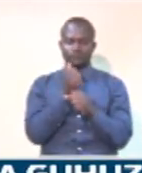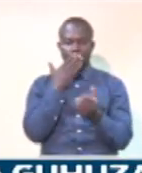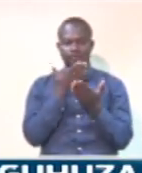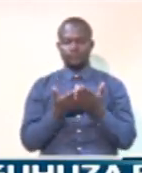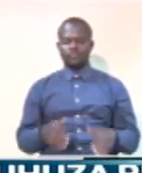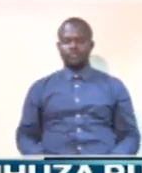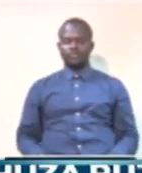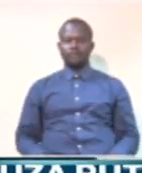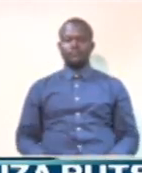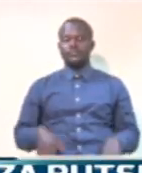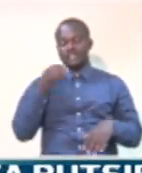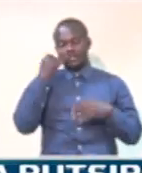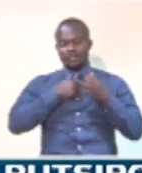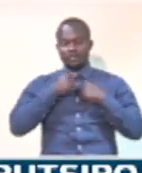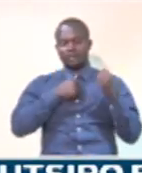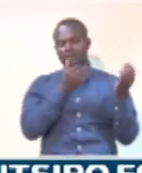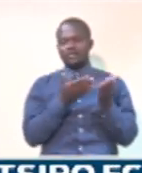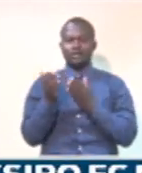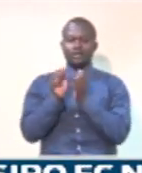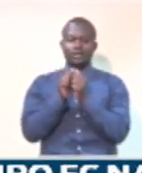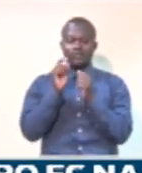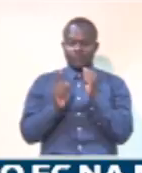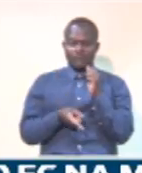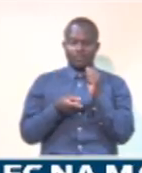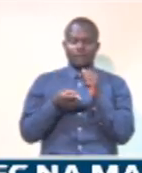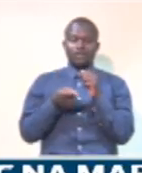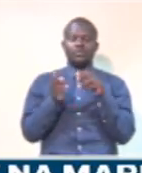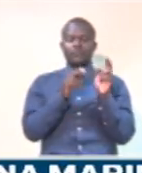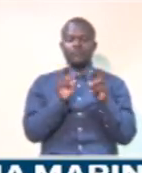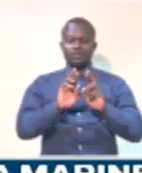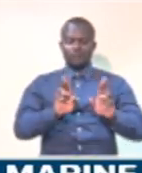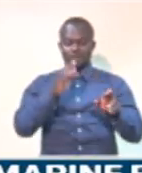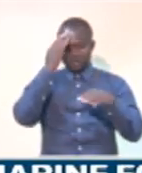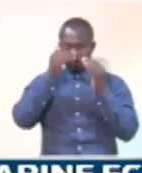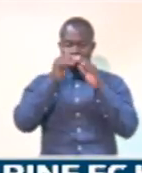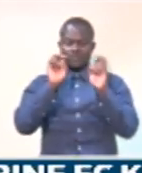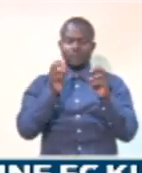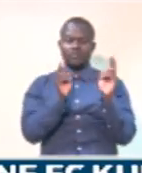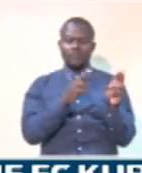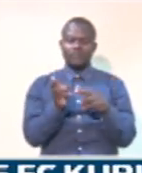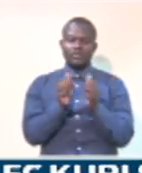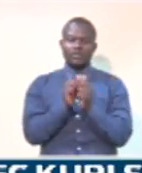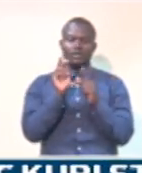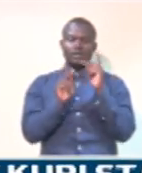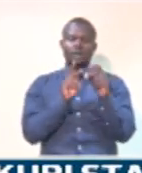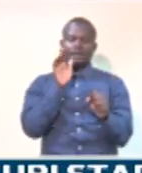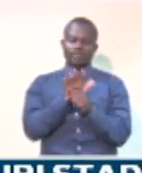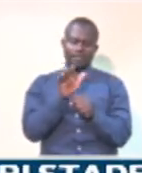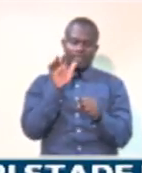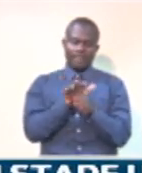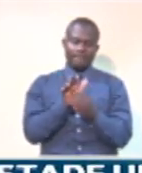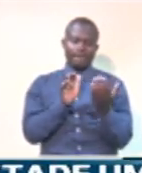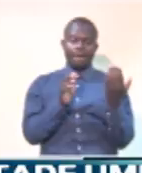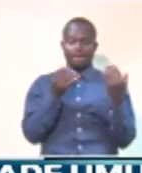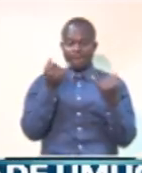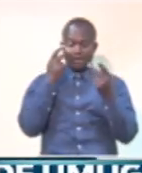rwa kera 2010 n'ubyaracyari kibazo cyo kwitegura. Kuko n'ubundi abantu babaye benshi